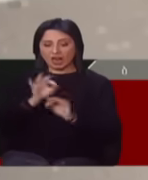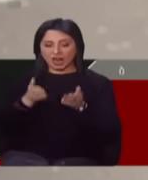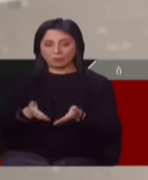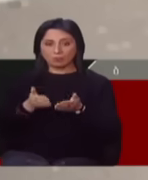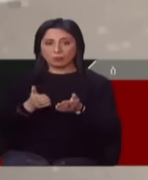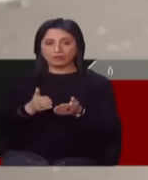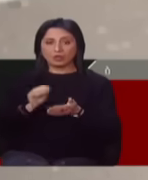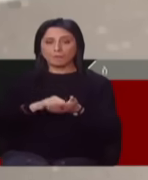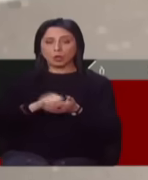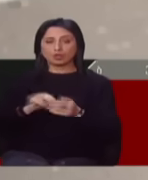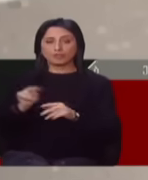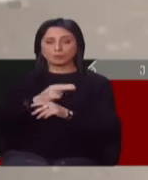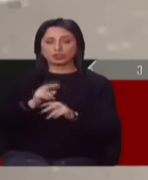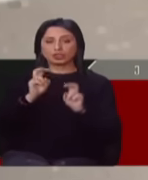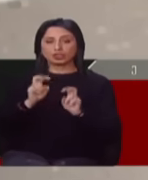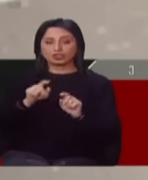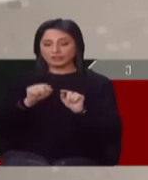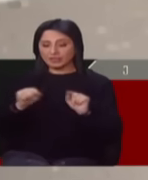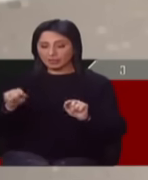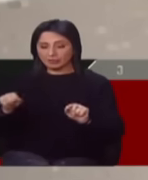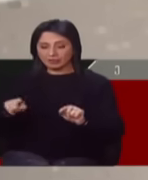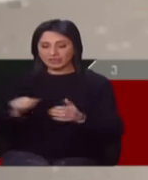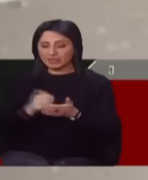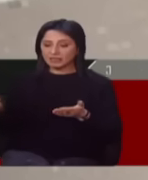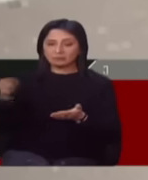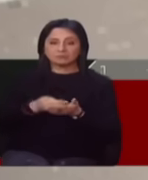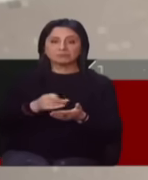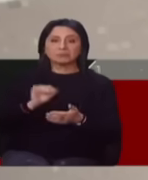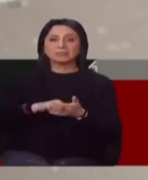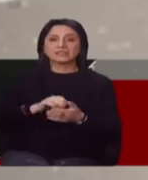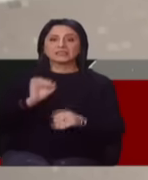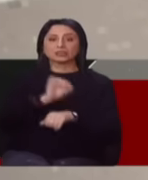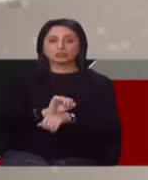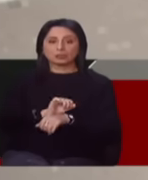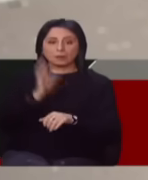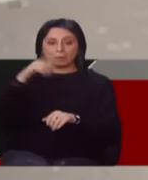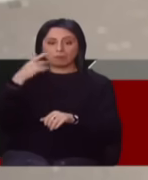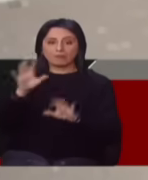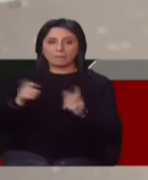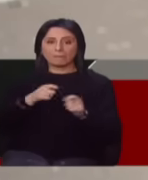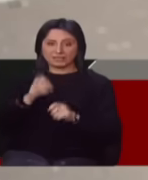კანონპროექტის მოტივირებულ შენიშვნებთან დაკავშირებით, იმ დასაბუთებასთან დაკავშირებით, რაც მომავალში